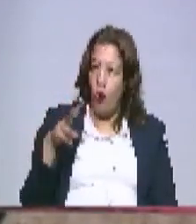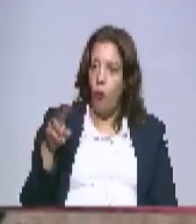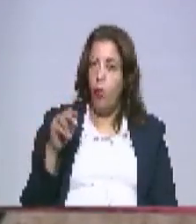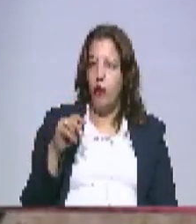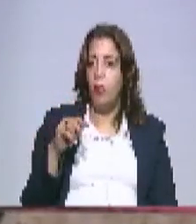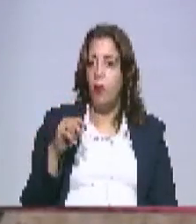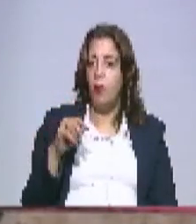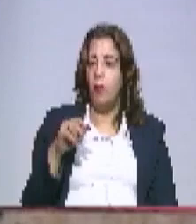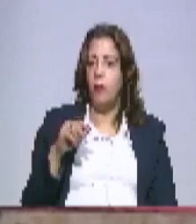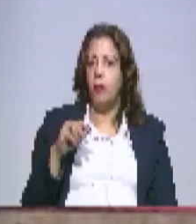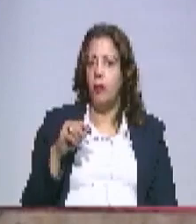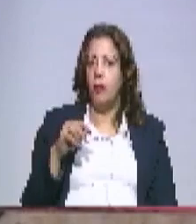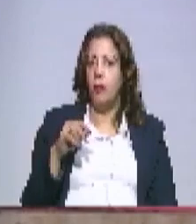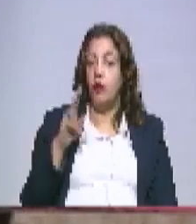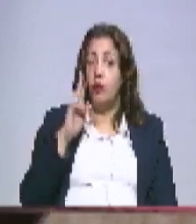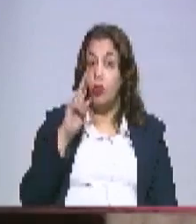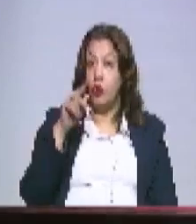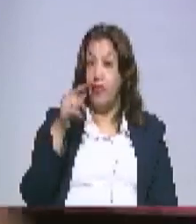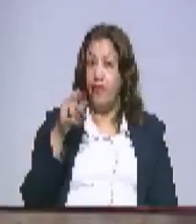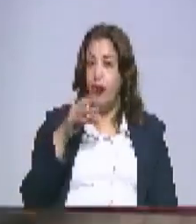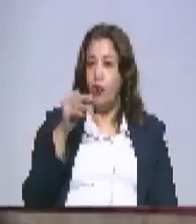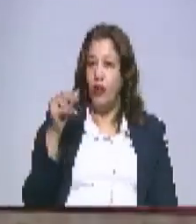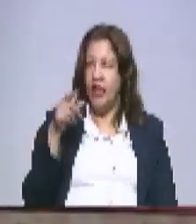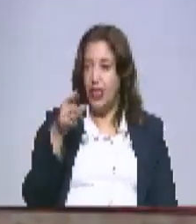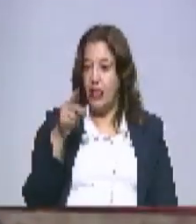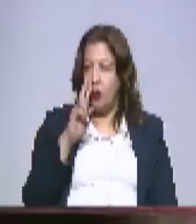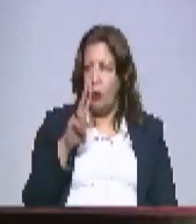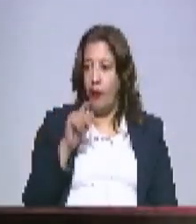دي. وهنشوف نعمل ايه.